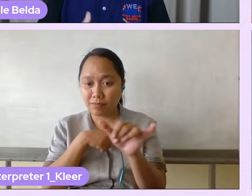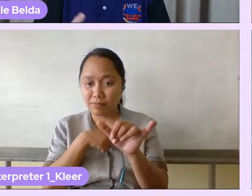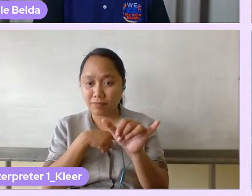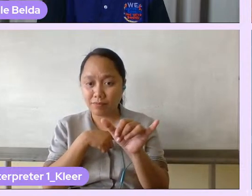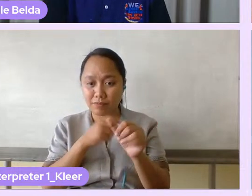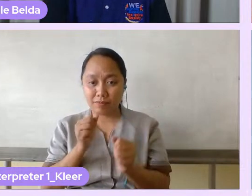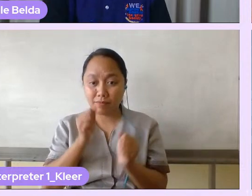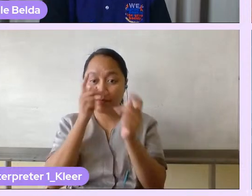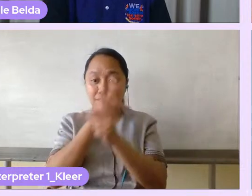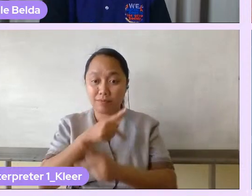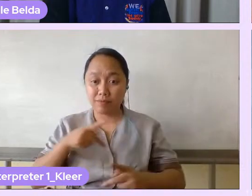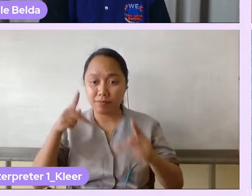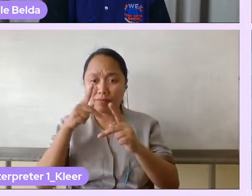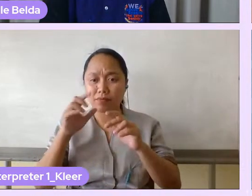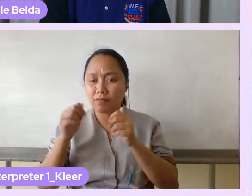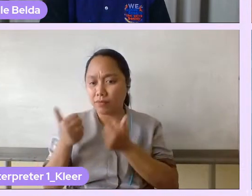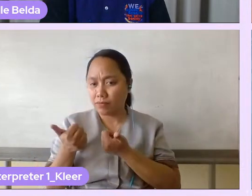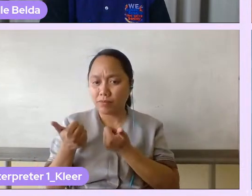appreciating kung paano